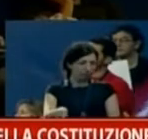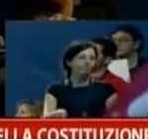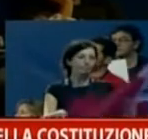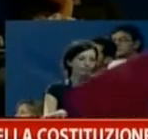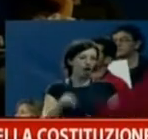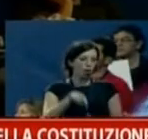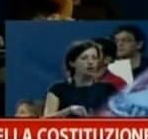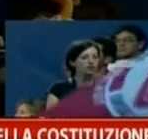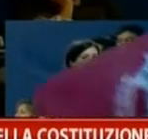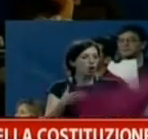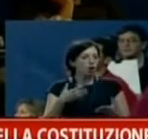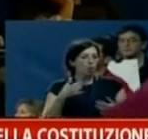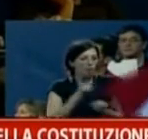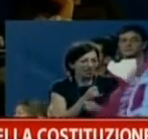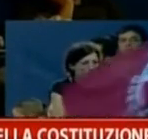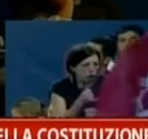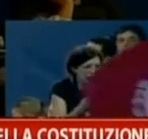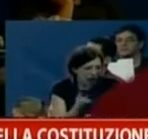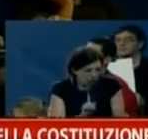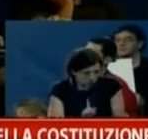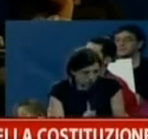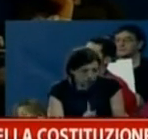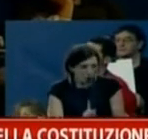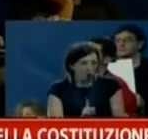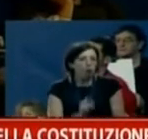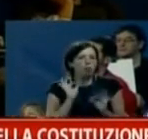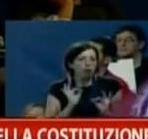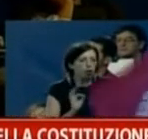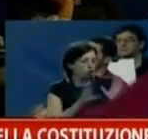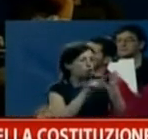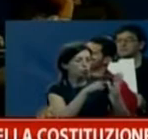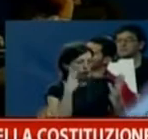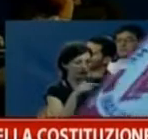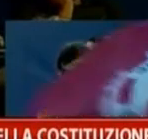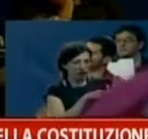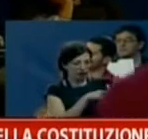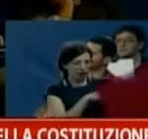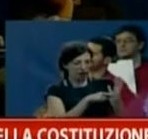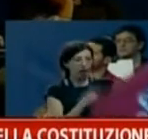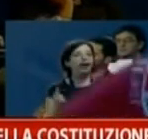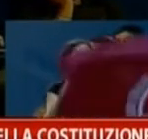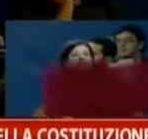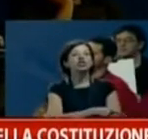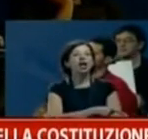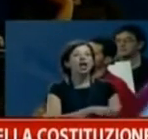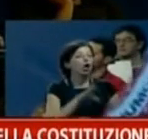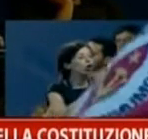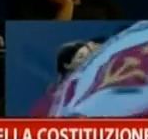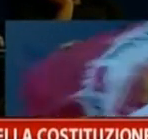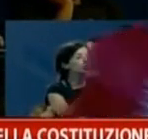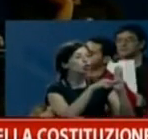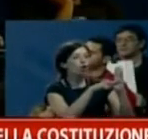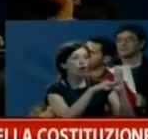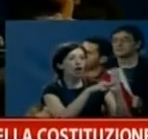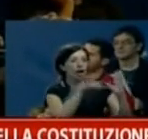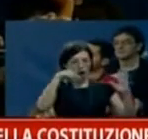ci dicono come oggi intorno alla Costituzione sia in atto una grande battaglia politica.